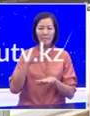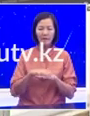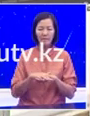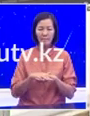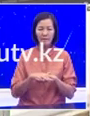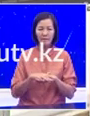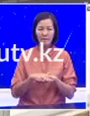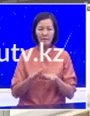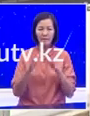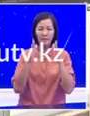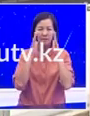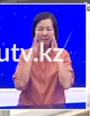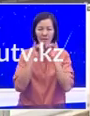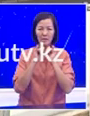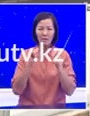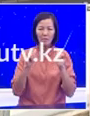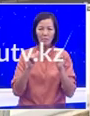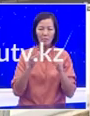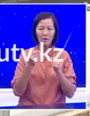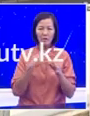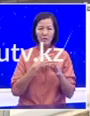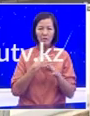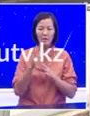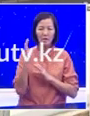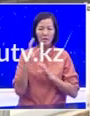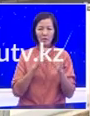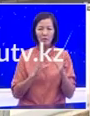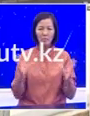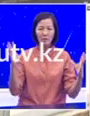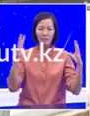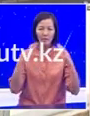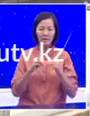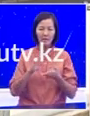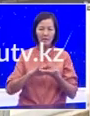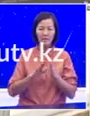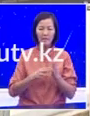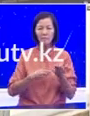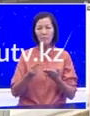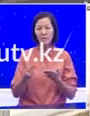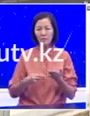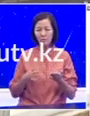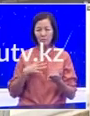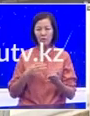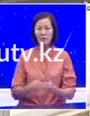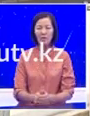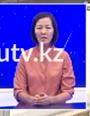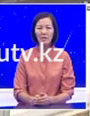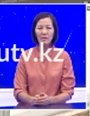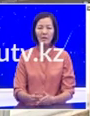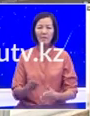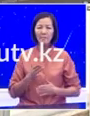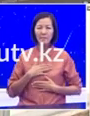және исламдық қаржыландыру институттармен келісім шартқа отырдық.